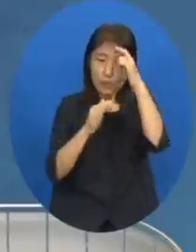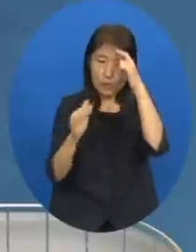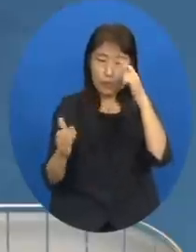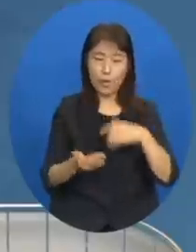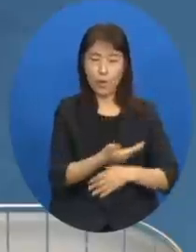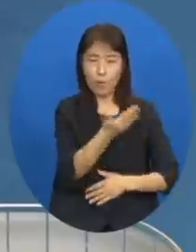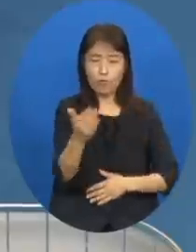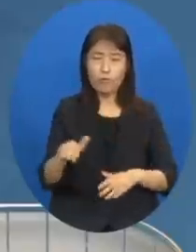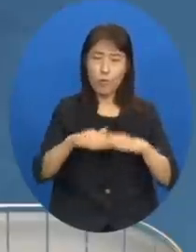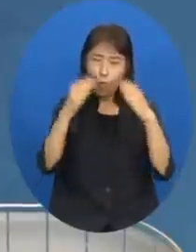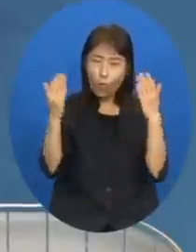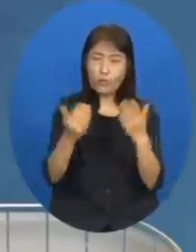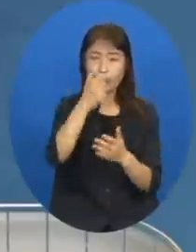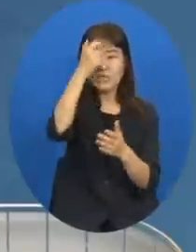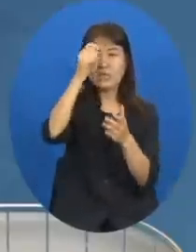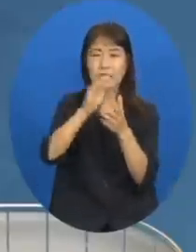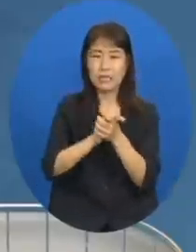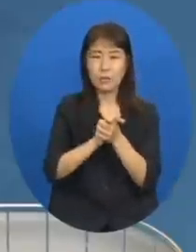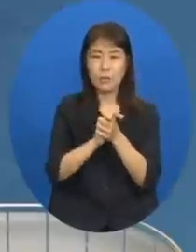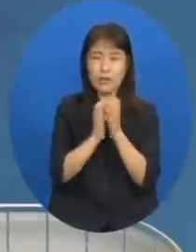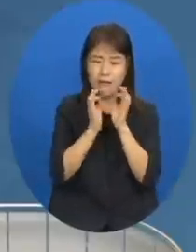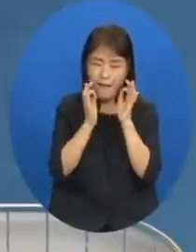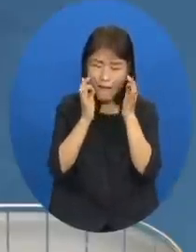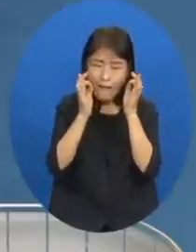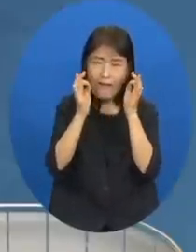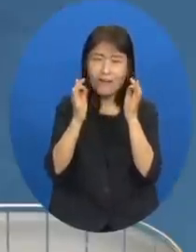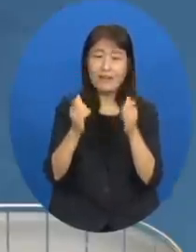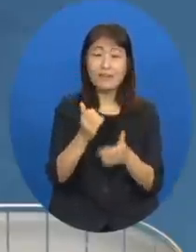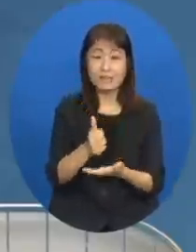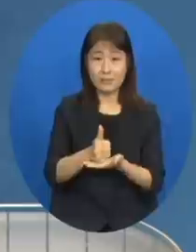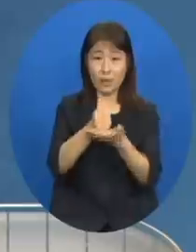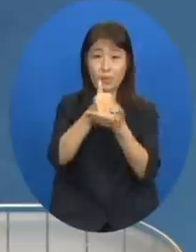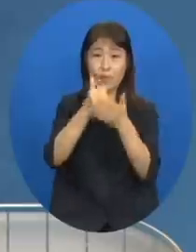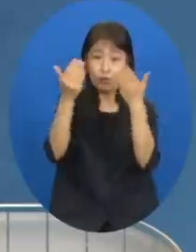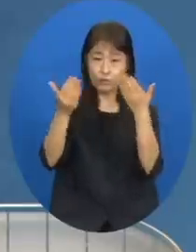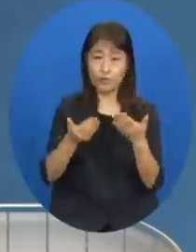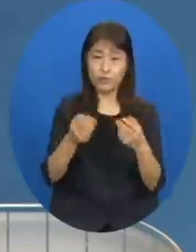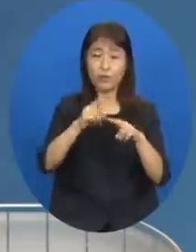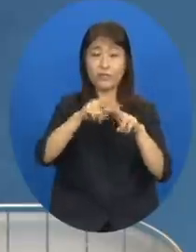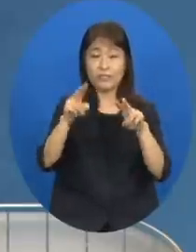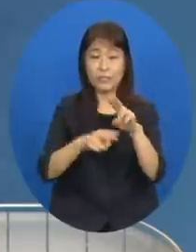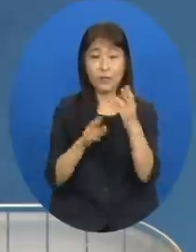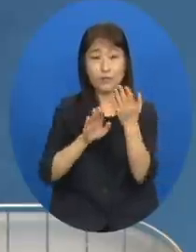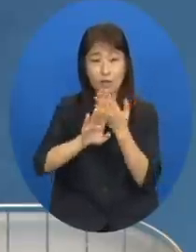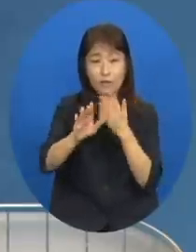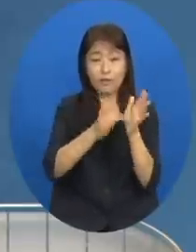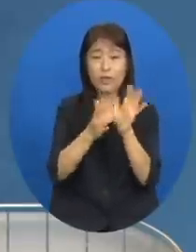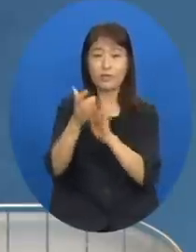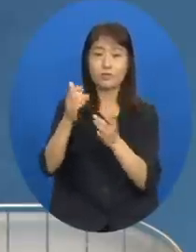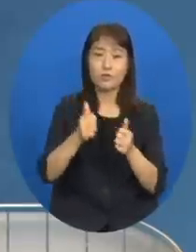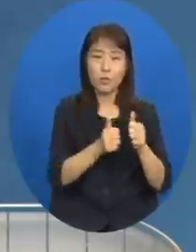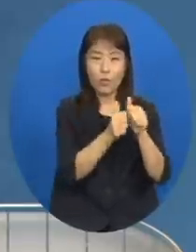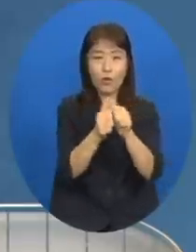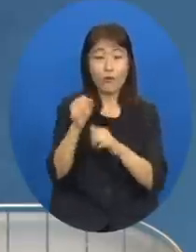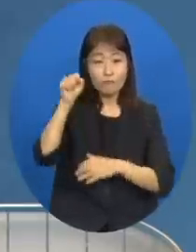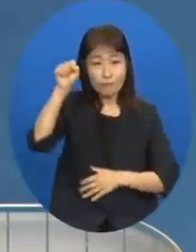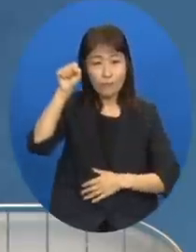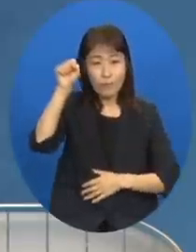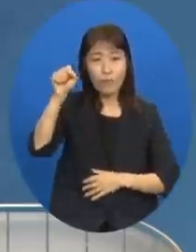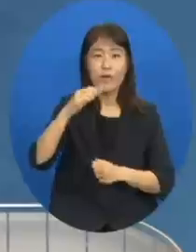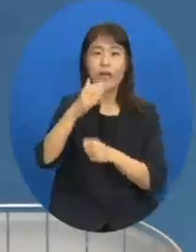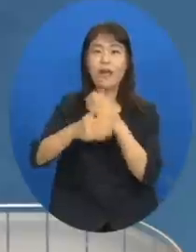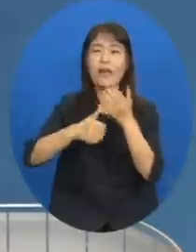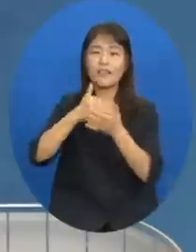주시고 마음을 다해서 잘 섬겨 주셔서 은퇴 이후에도 예수 동행운동 하나님의